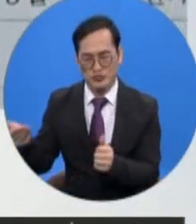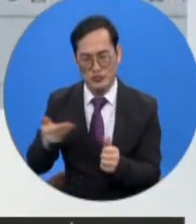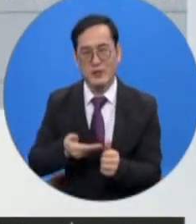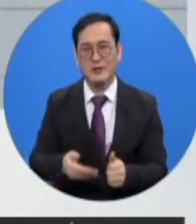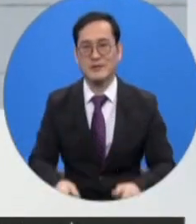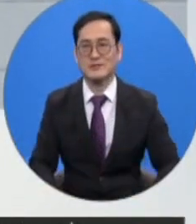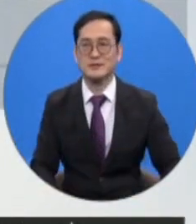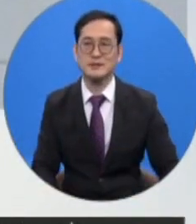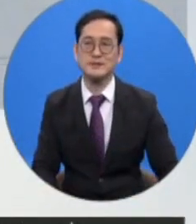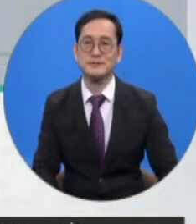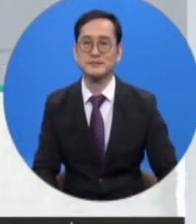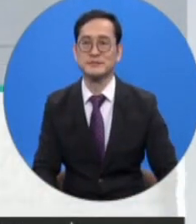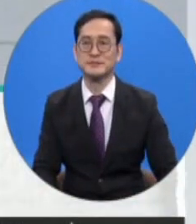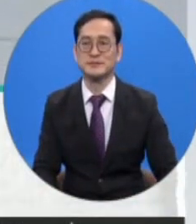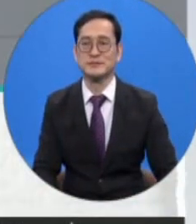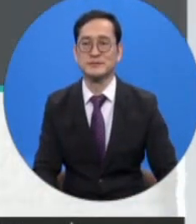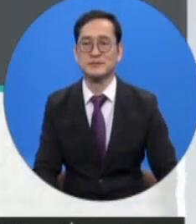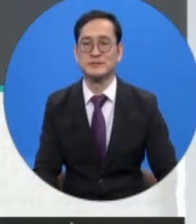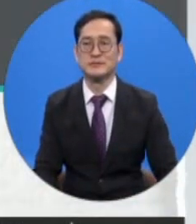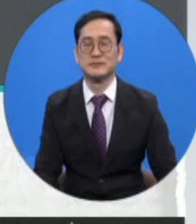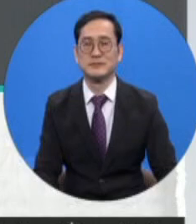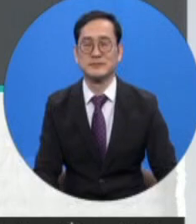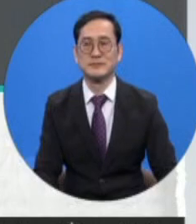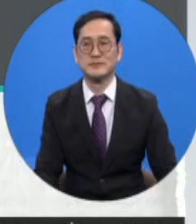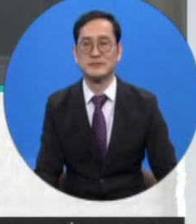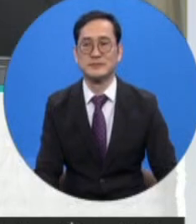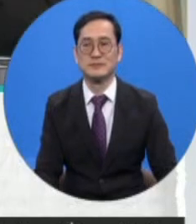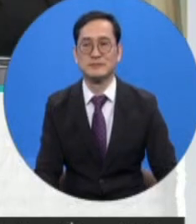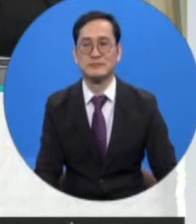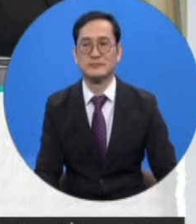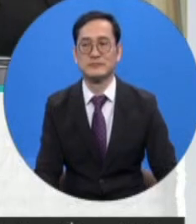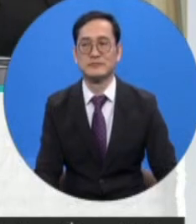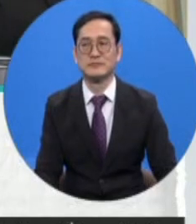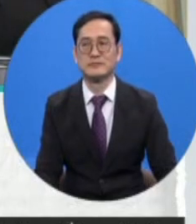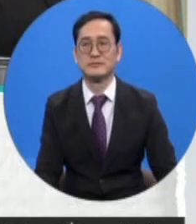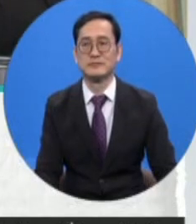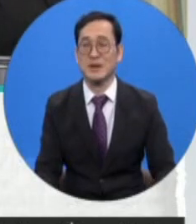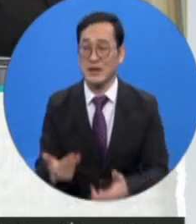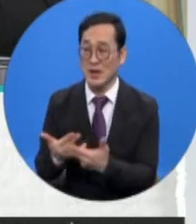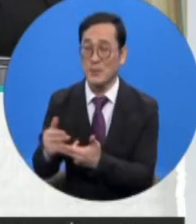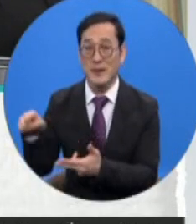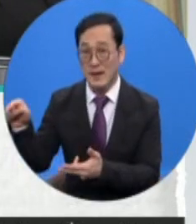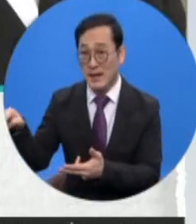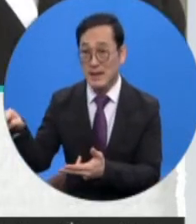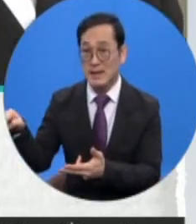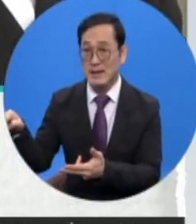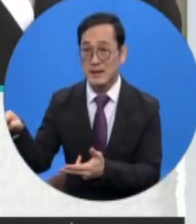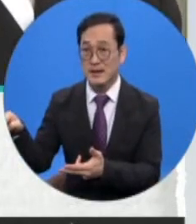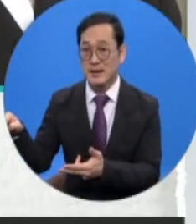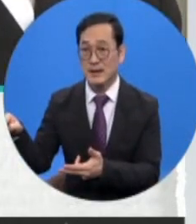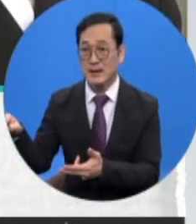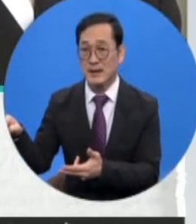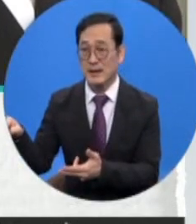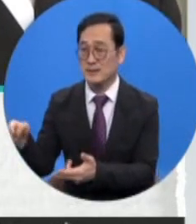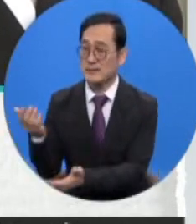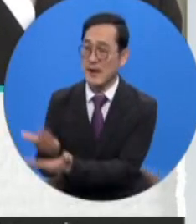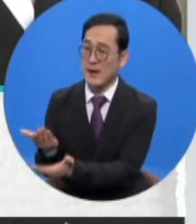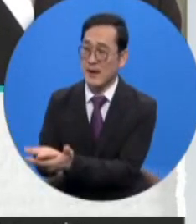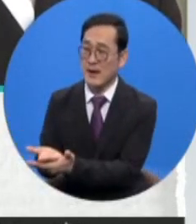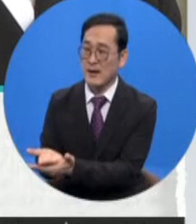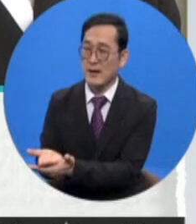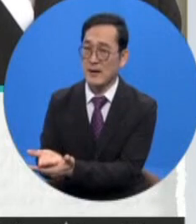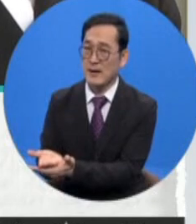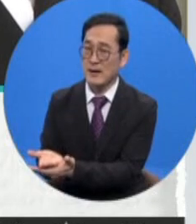이거를 재직증명서를 발급하는 주체는 아니지 않습니까? 정상적으로 협회에다가 재직증명서를 발급해달라고 요청을